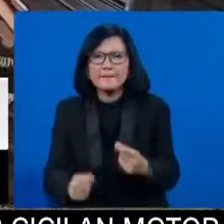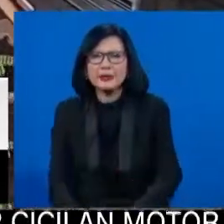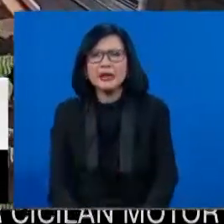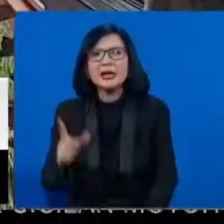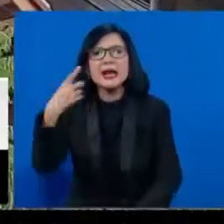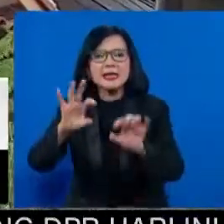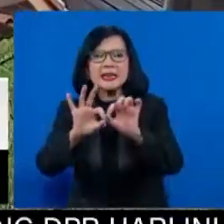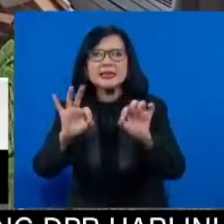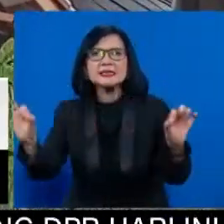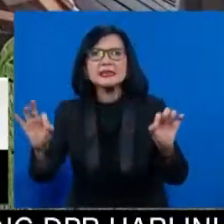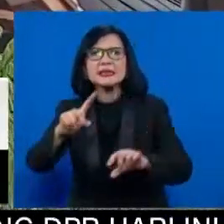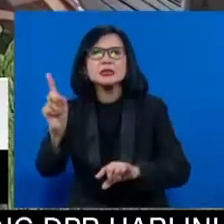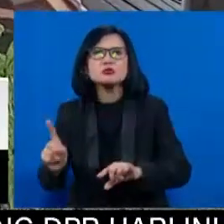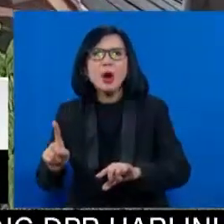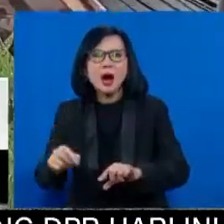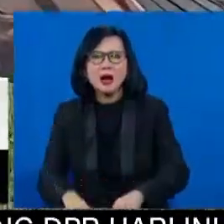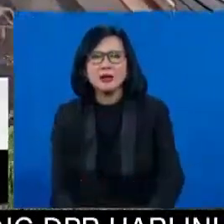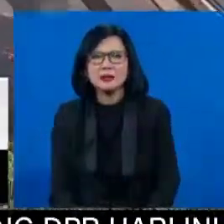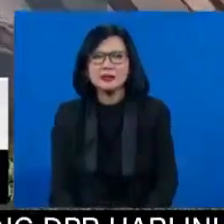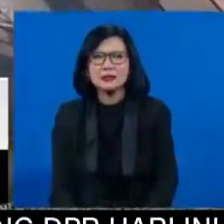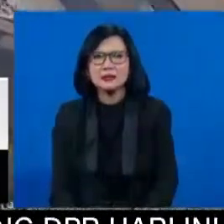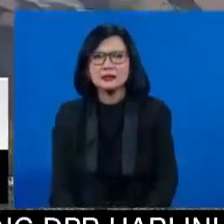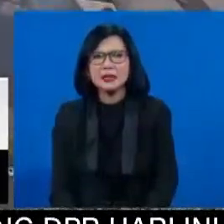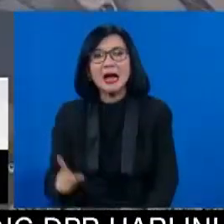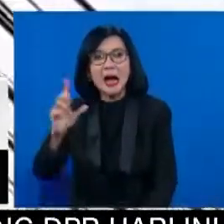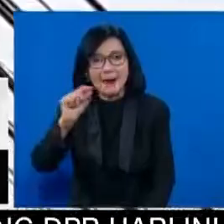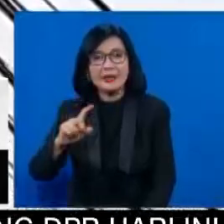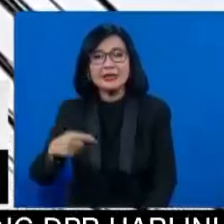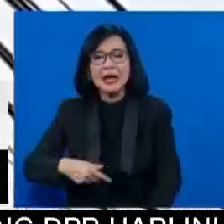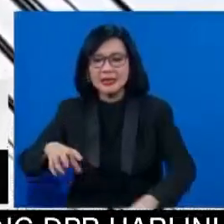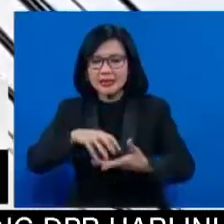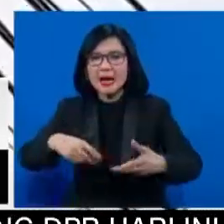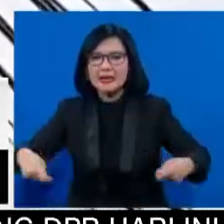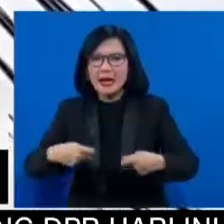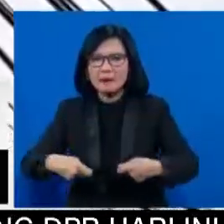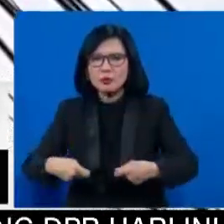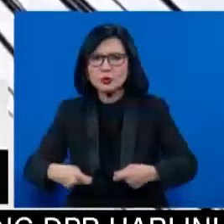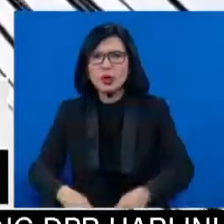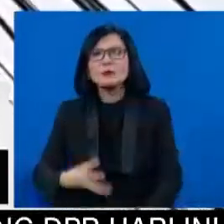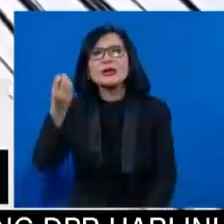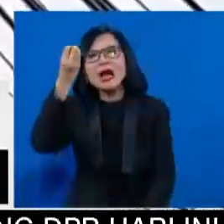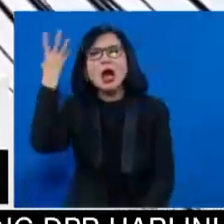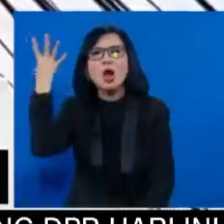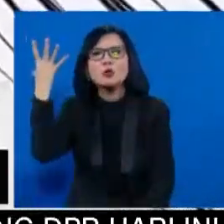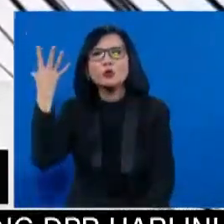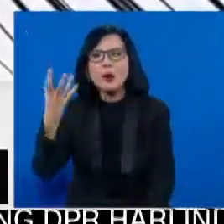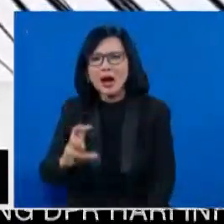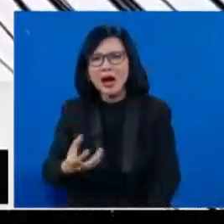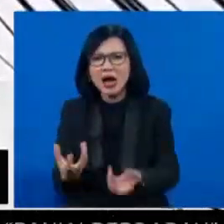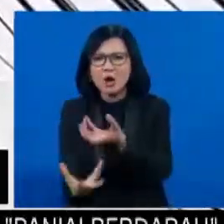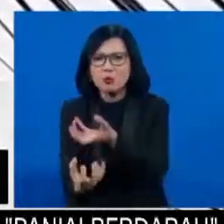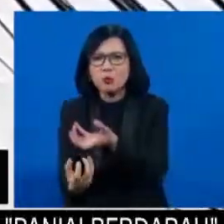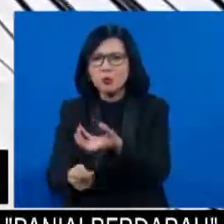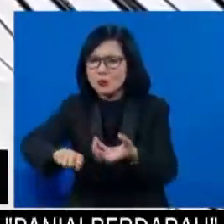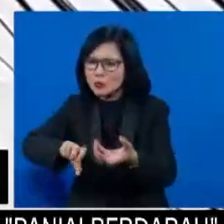listrik di dalam rumah. Menurut warga, api berasal dari dapur karena diduga pemilik rumah lupa mematikan